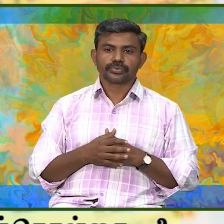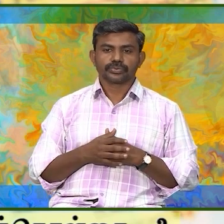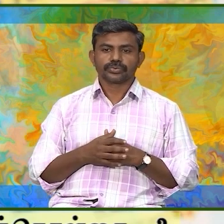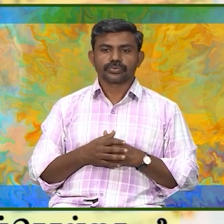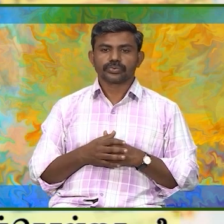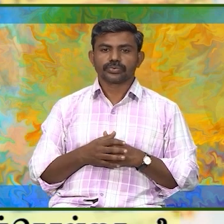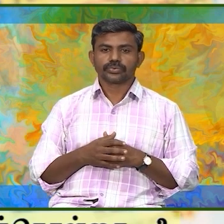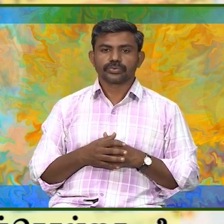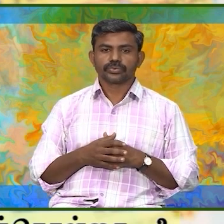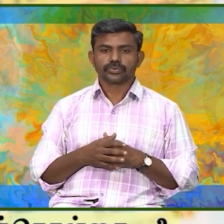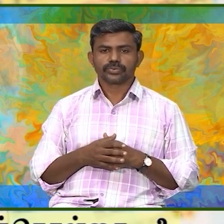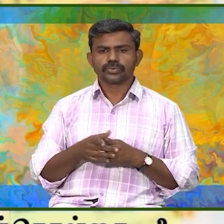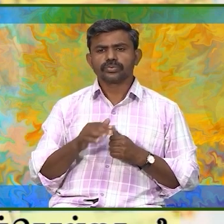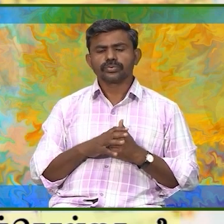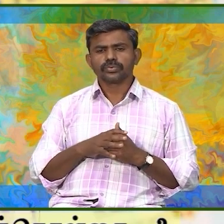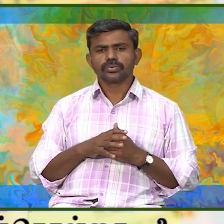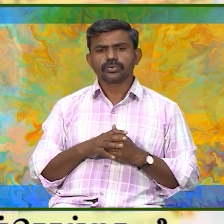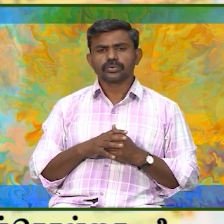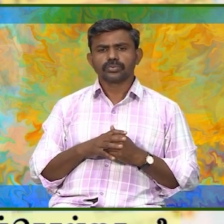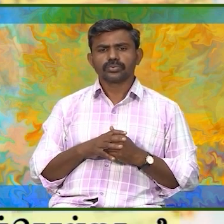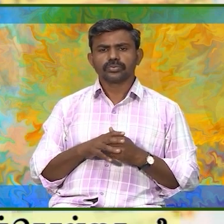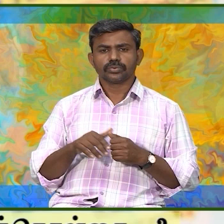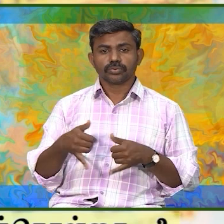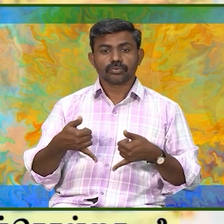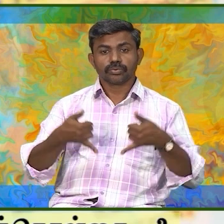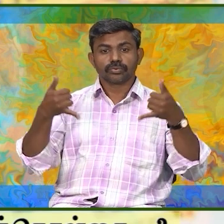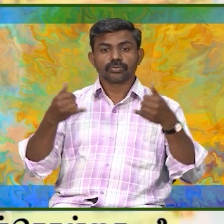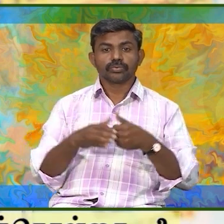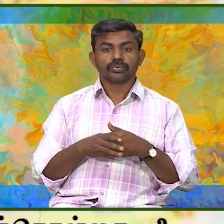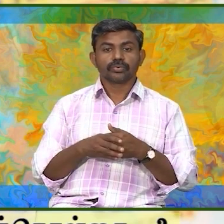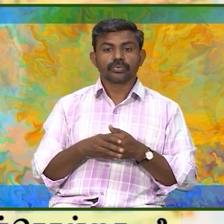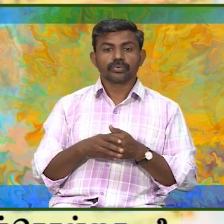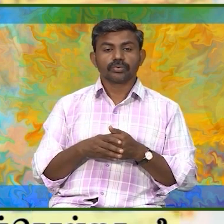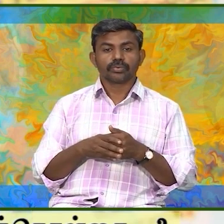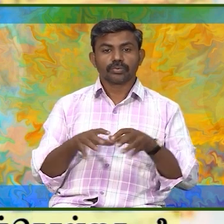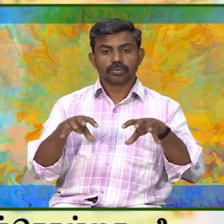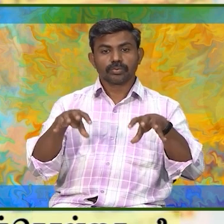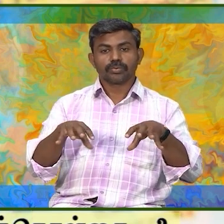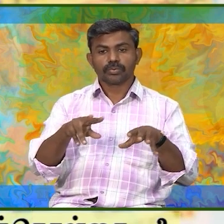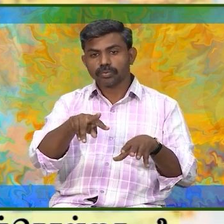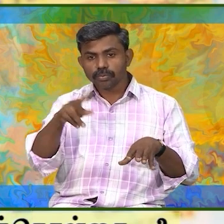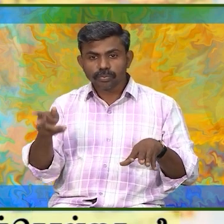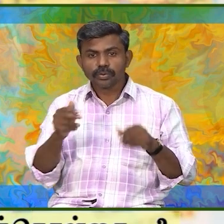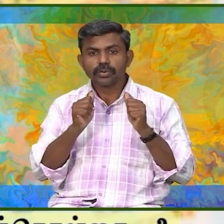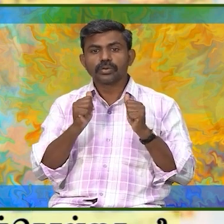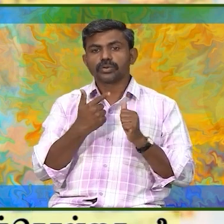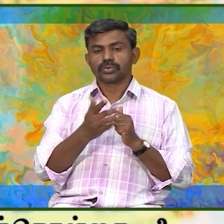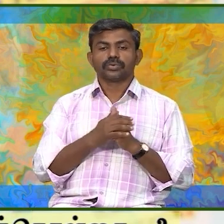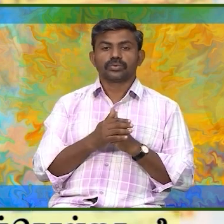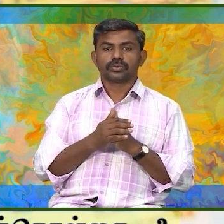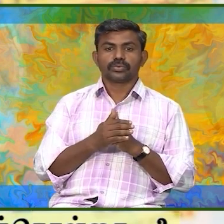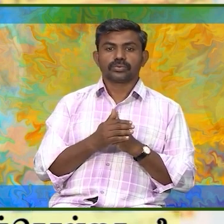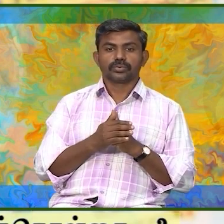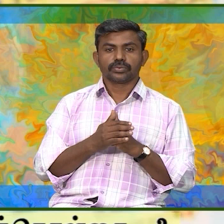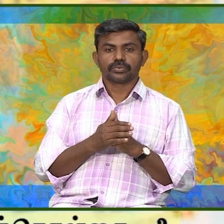பகுதி. சரி, அப்போ இந்தியாவினுடைய இந்த பகுதியில் அண்டைய நாடுகள் நம்ம இதெல்லாம் சொல்லுவோம்.